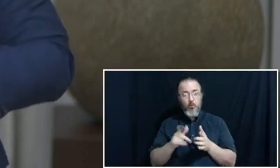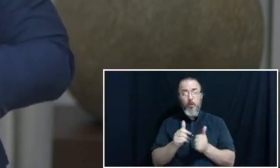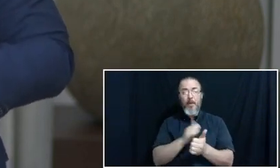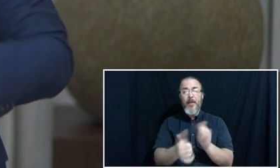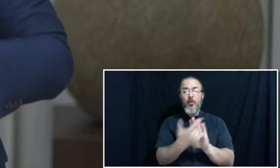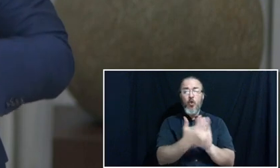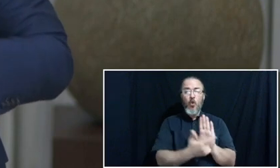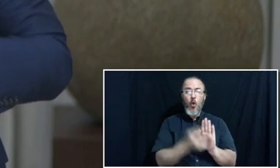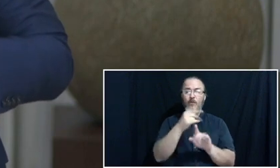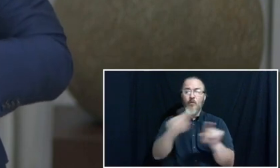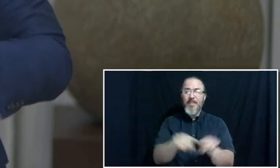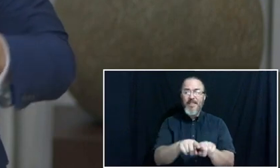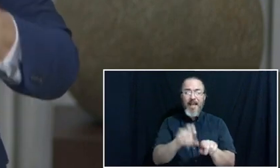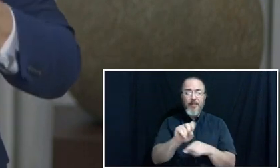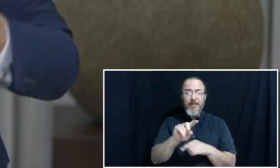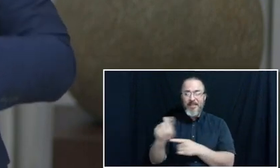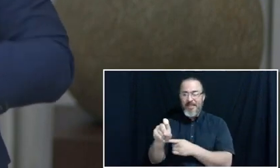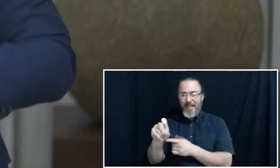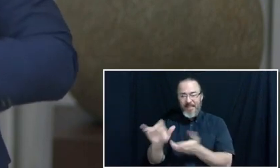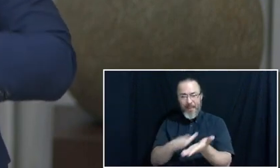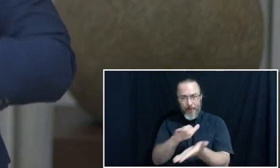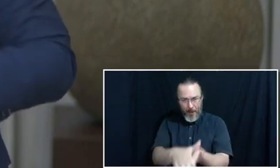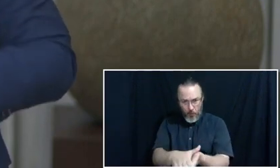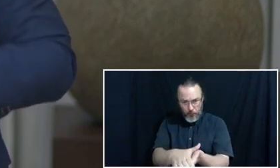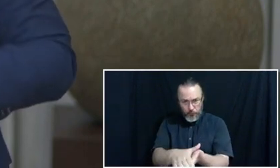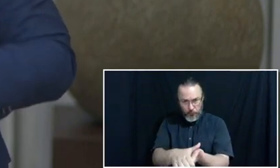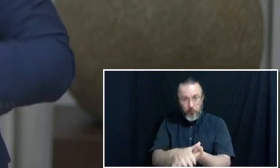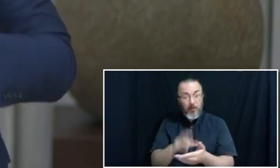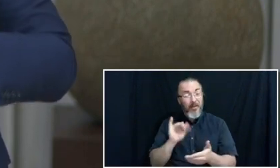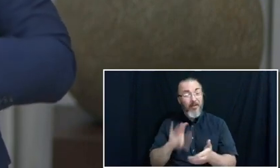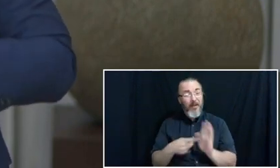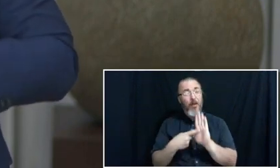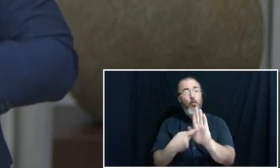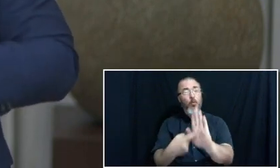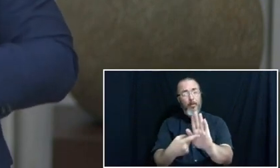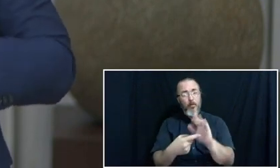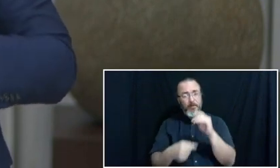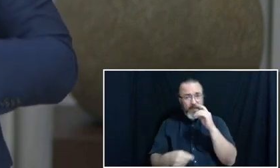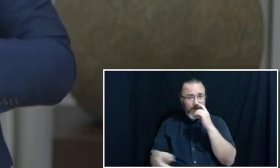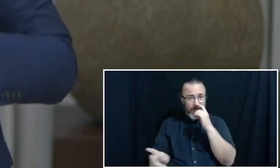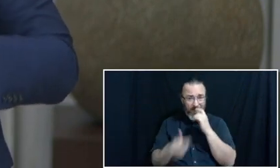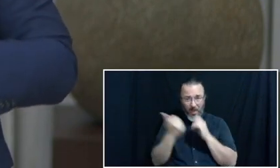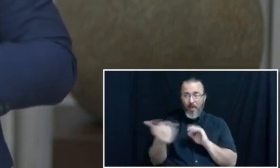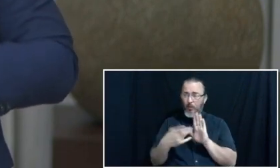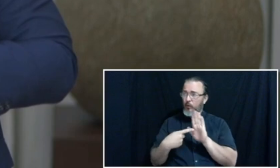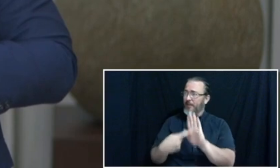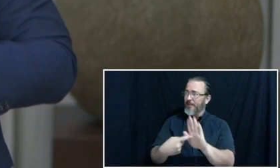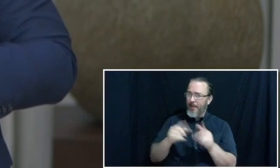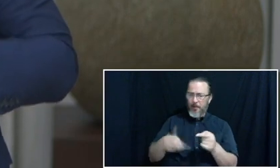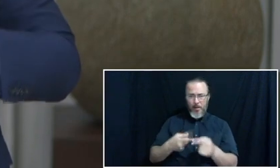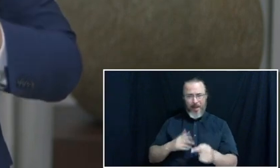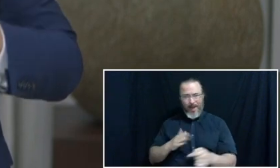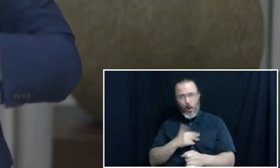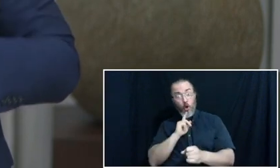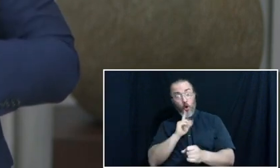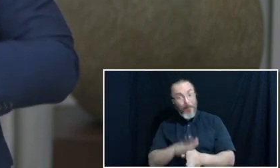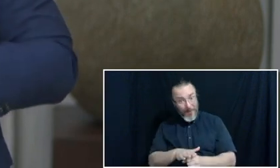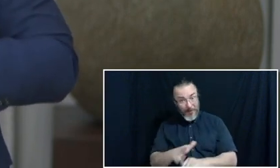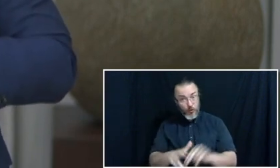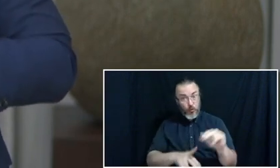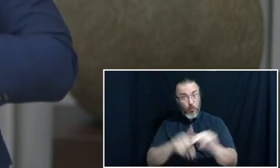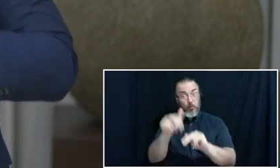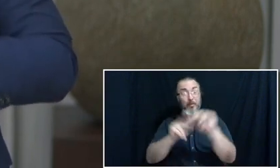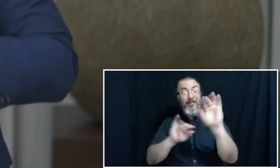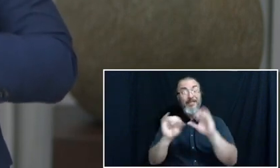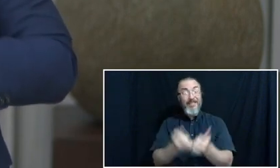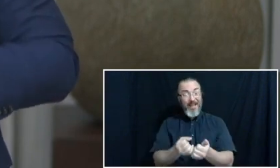politique éducative et de veiller à ce qu'elle reflète la diversité et la valeur inestimable au sein de la société, qui est une valeur inestimable au sein de la société. Les gouvernements